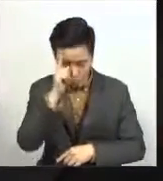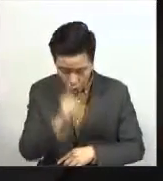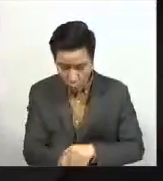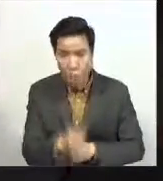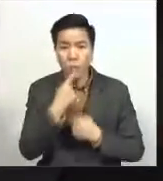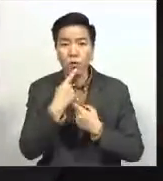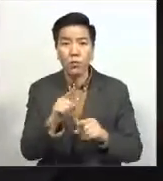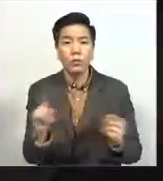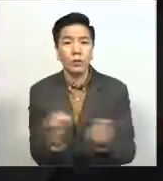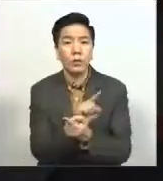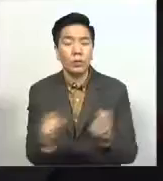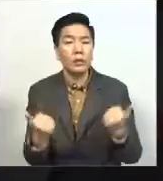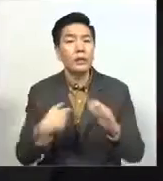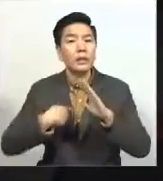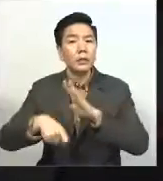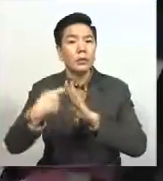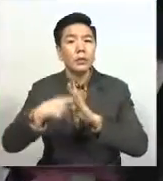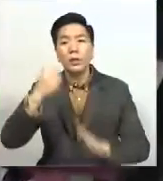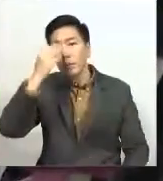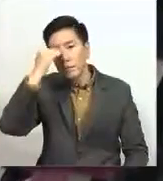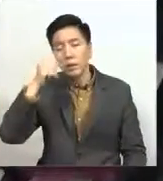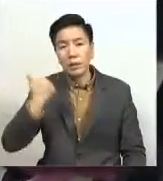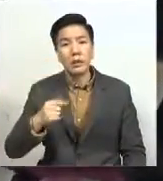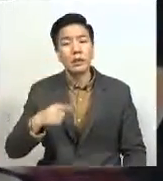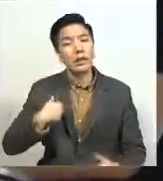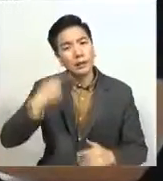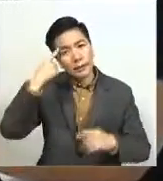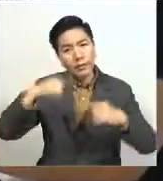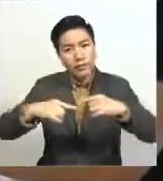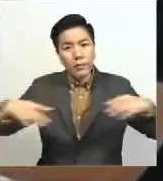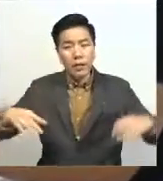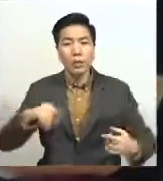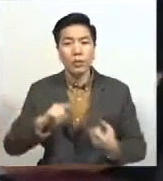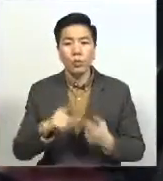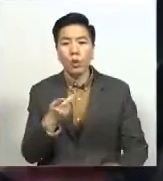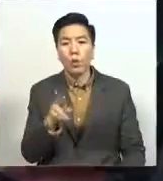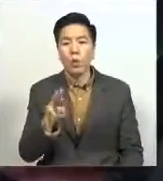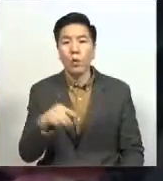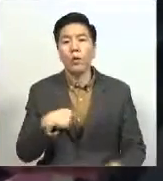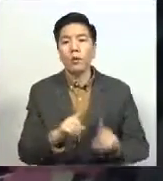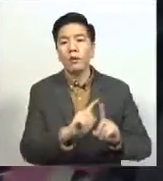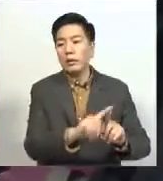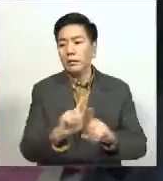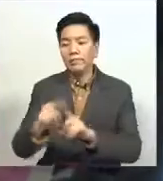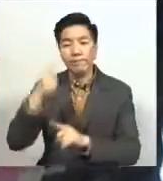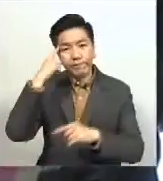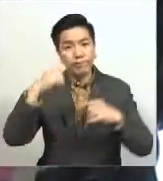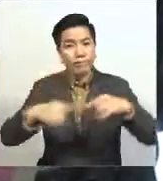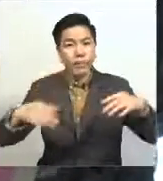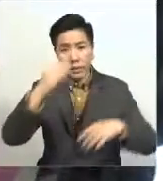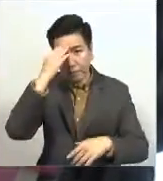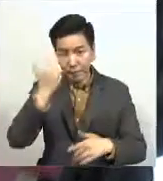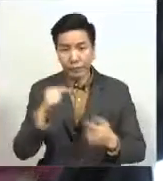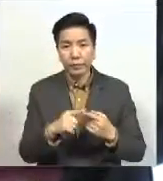องตอบสังคมว่ามีเหตุผลอย่างไรที่มีความเห็นแตกต่างจากรัฐมนตรีคนอื่นๆด้วยนะคะเรื่